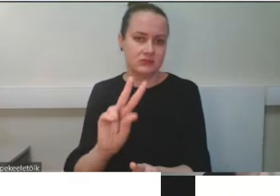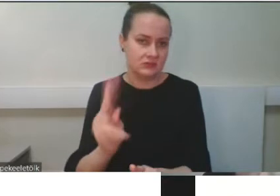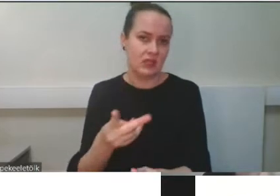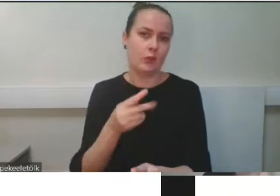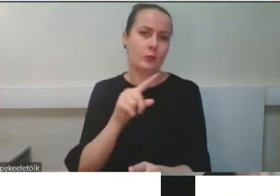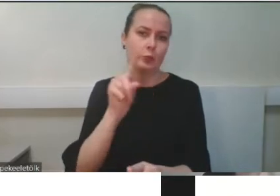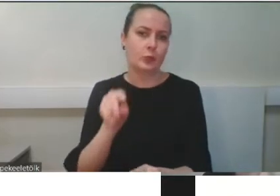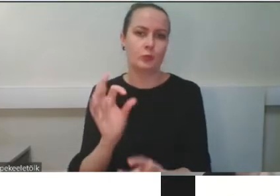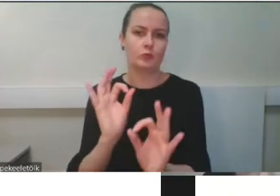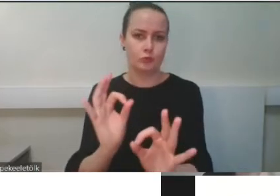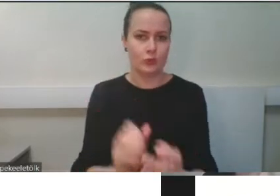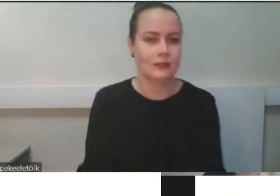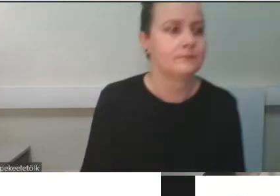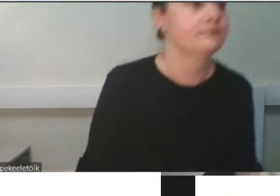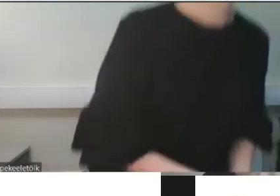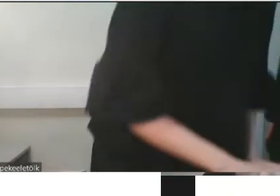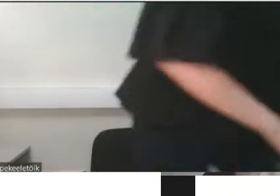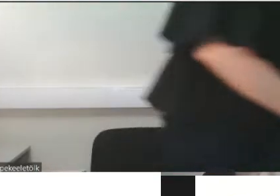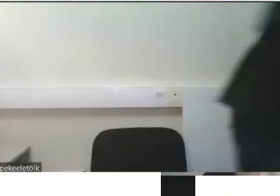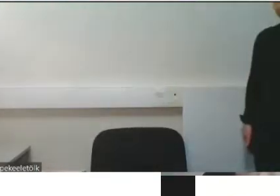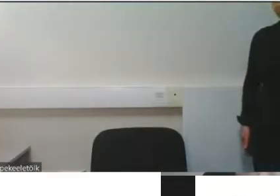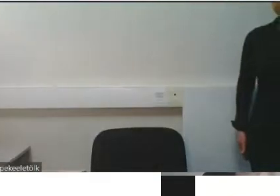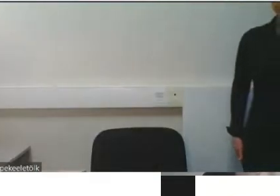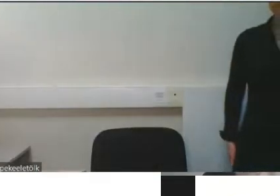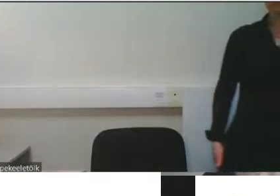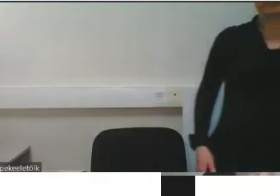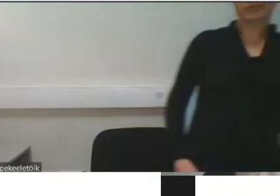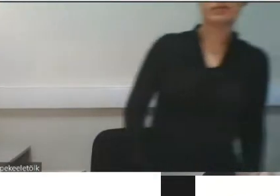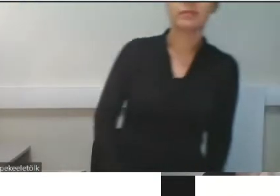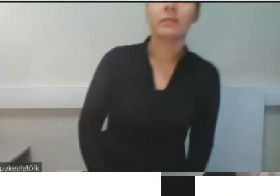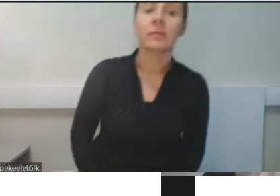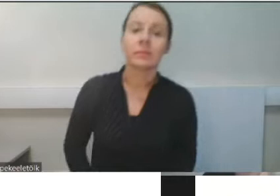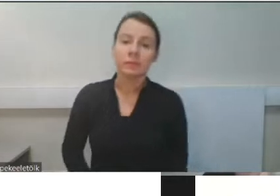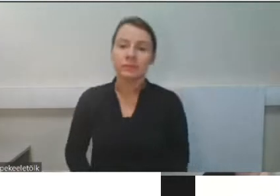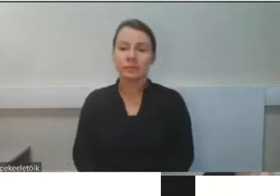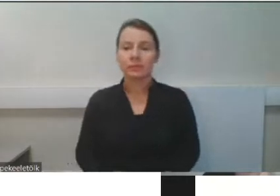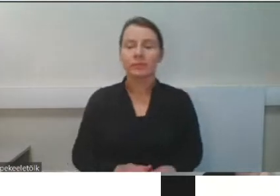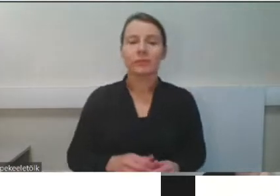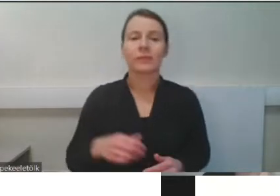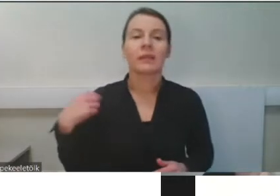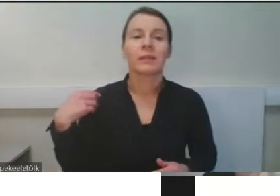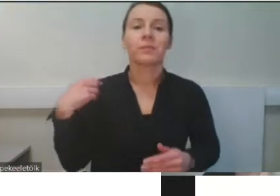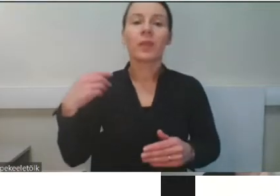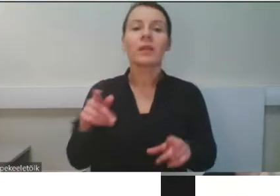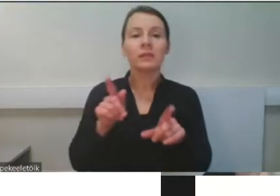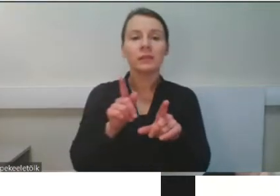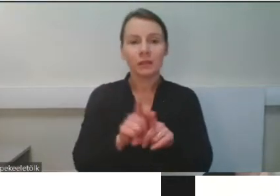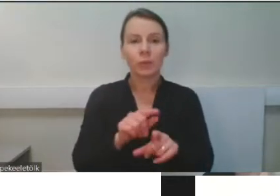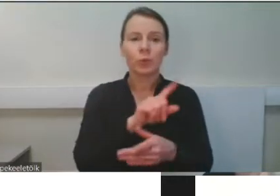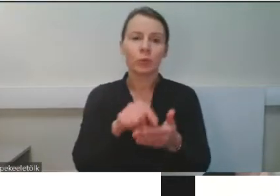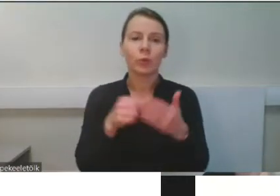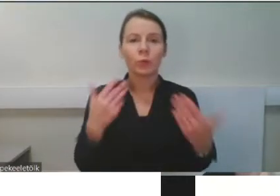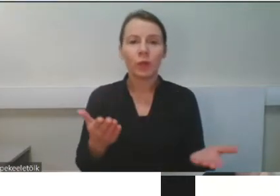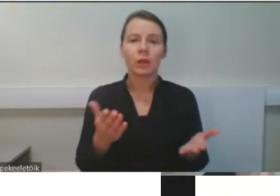kõik need erinevad isikuuuringud ei hõlma üldse neid inimesi, kes elavad alaliselt institutsioonides. Et